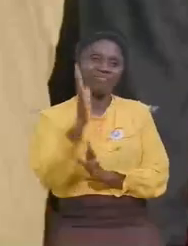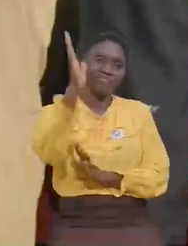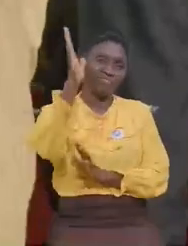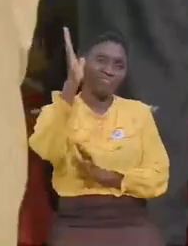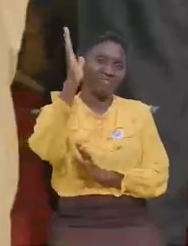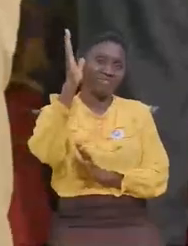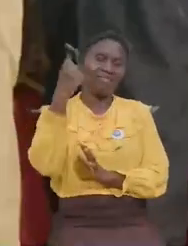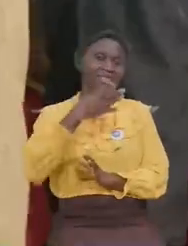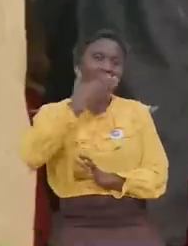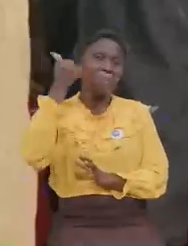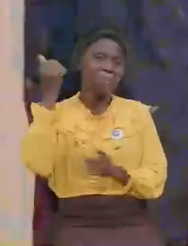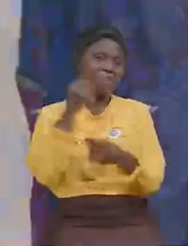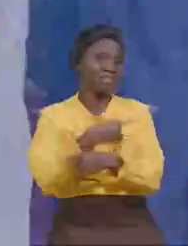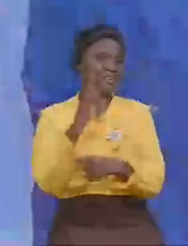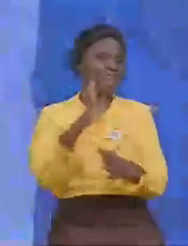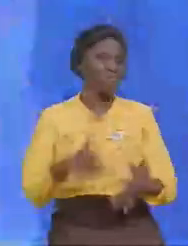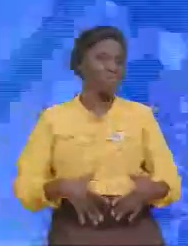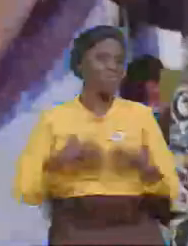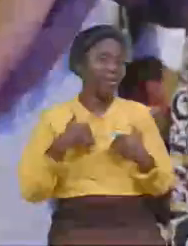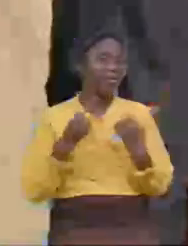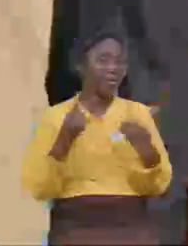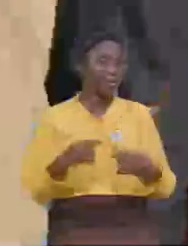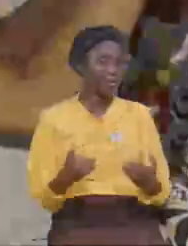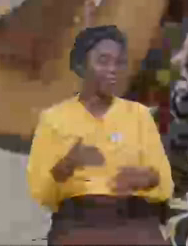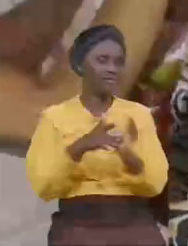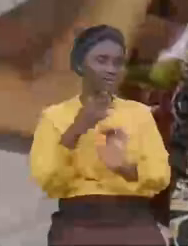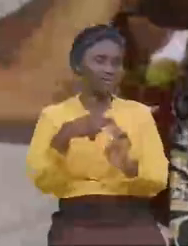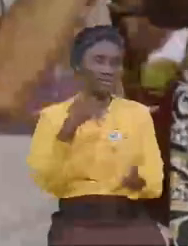Le meilleur jour de ta vie est venu.